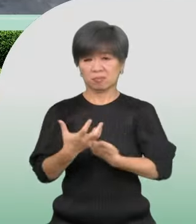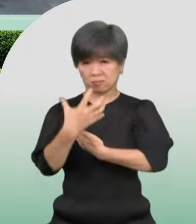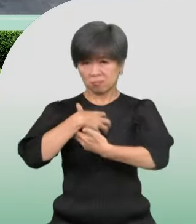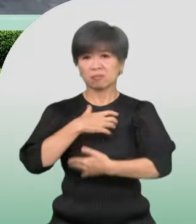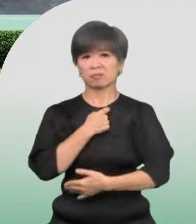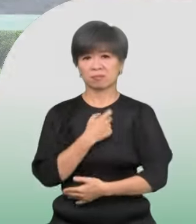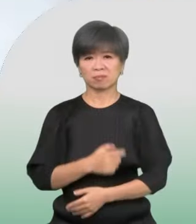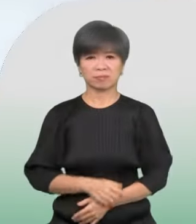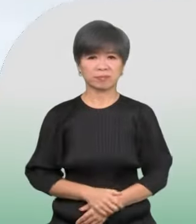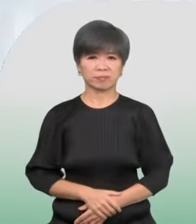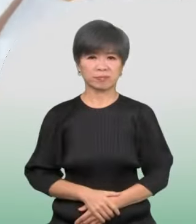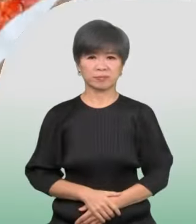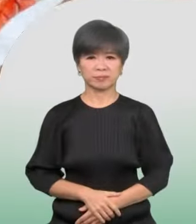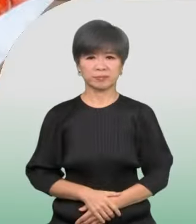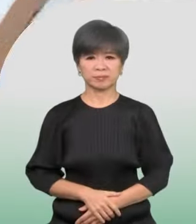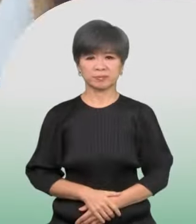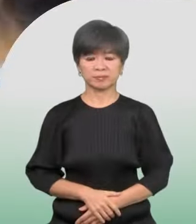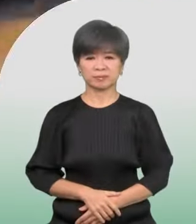种。